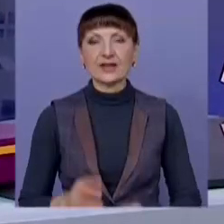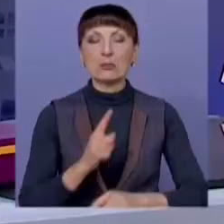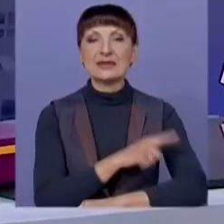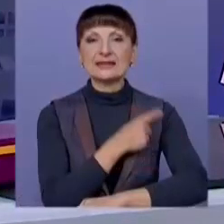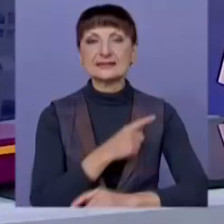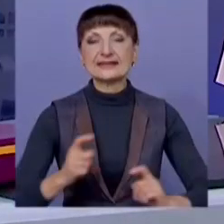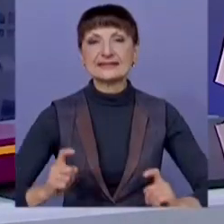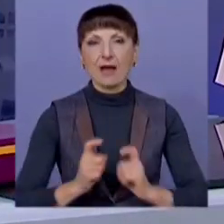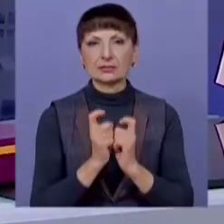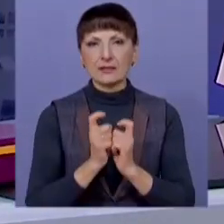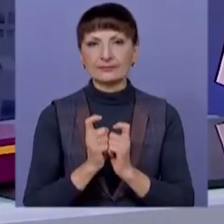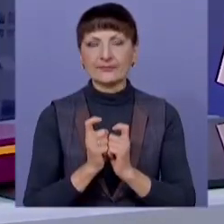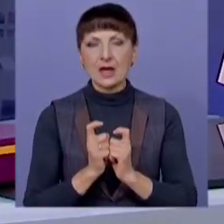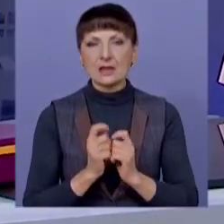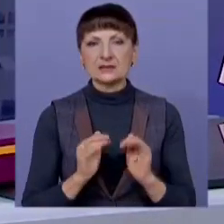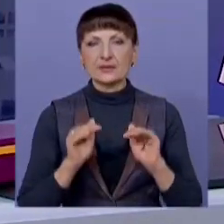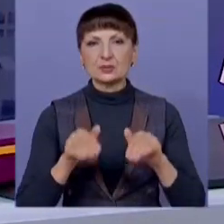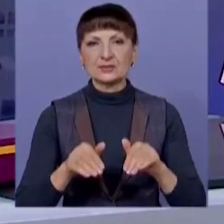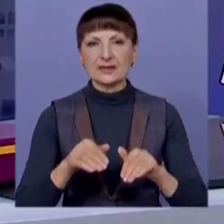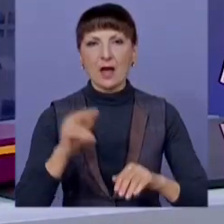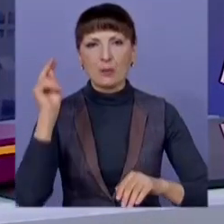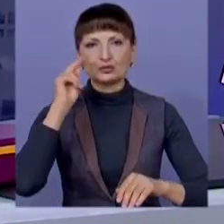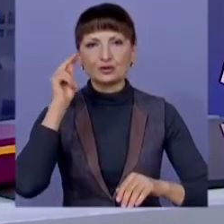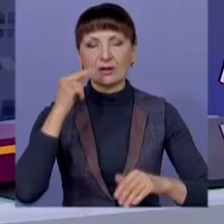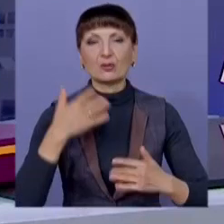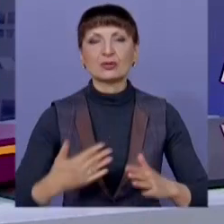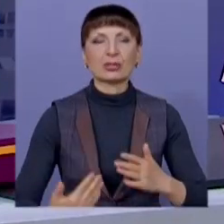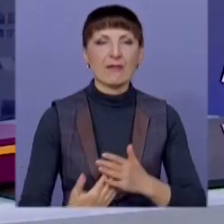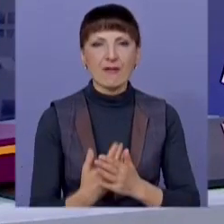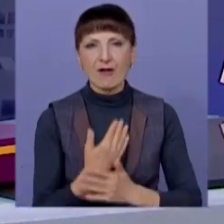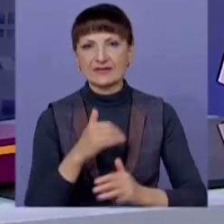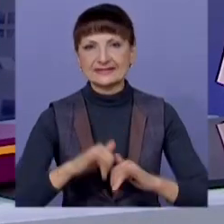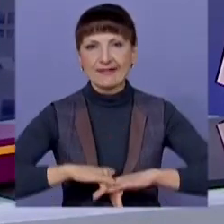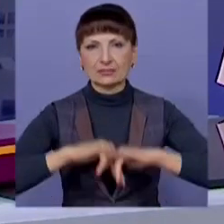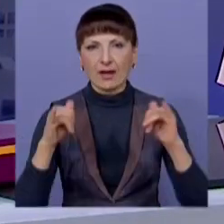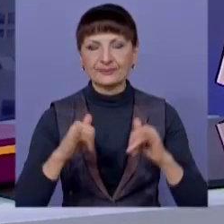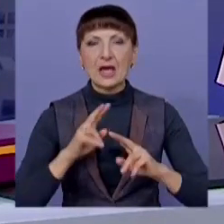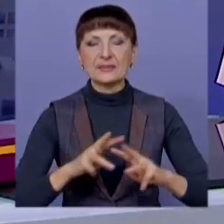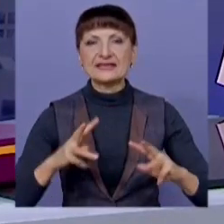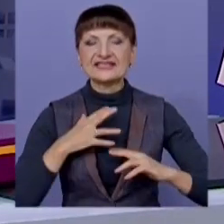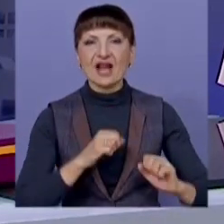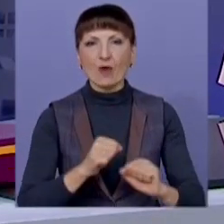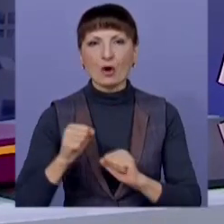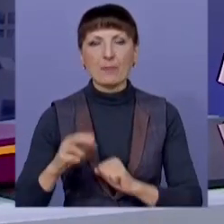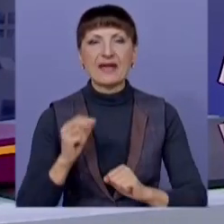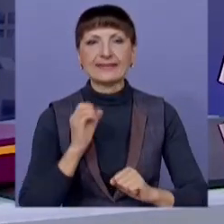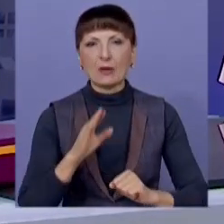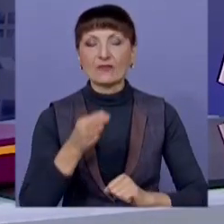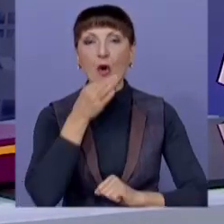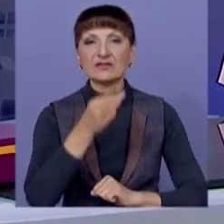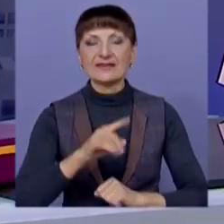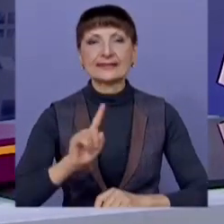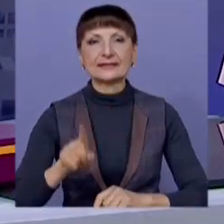Медицинский скандал с поступлением в резидентуру набирает новые обороты. Министр здравоохранения Ильжан Биртанов ответил